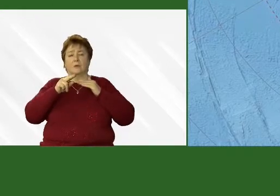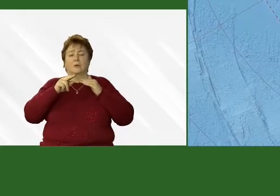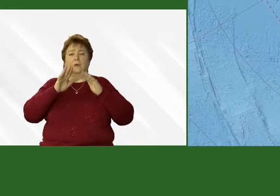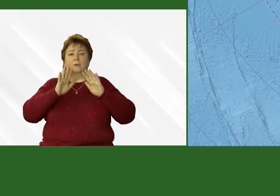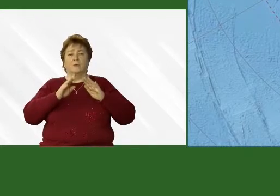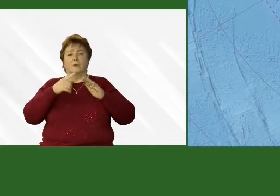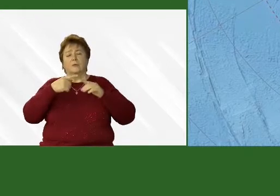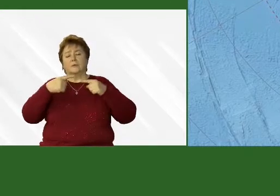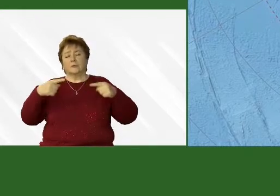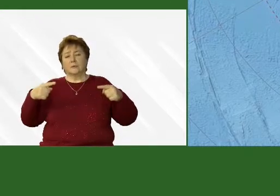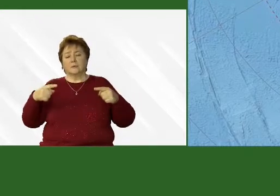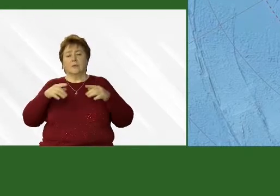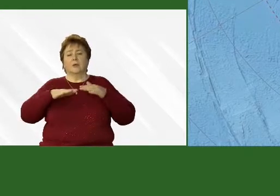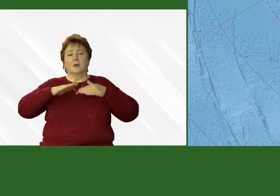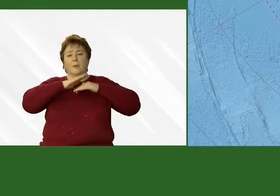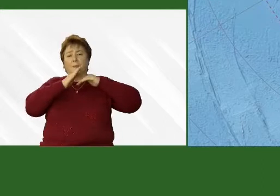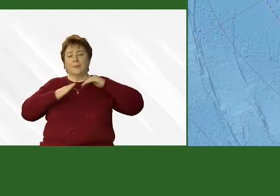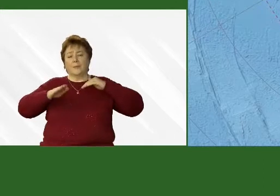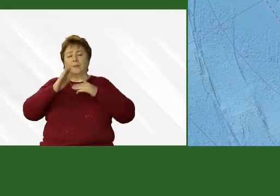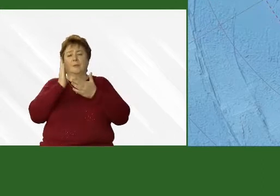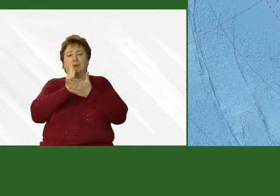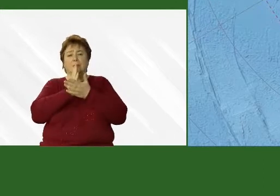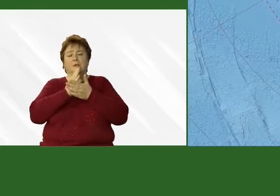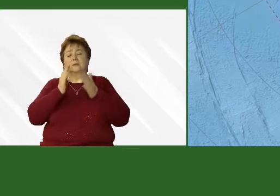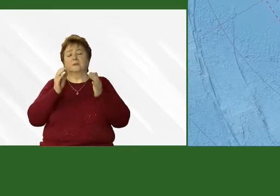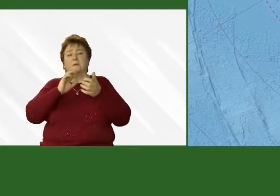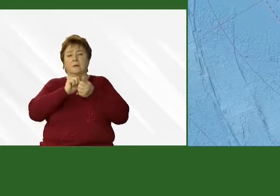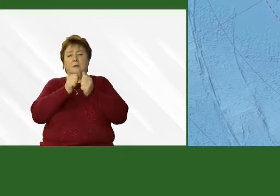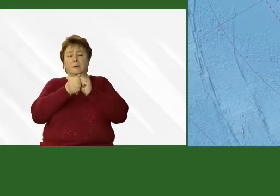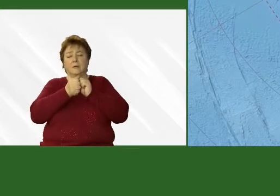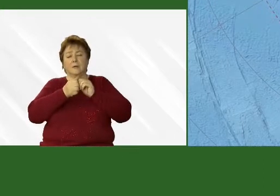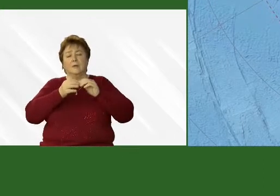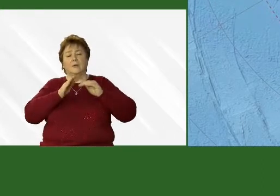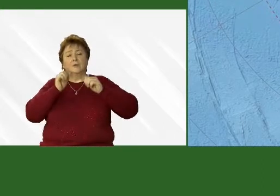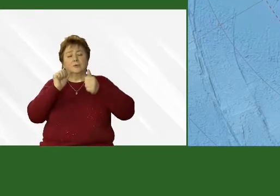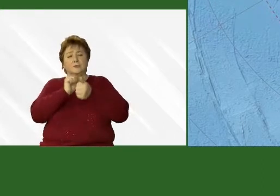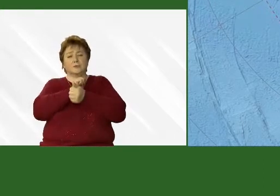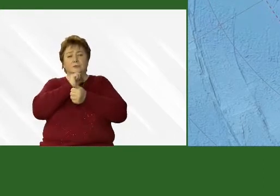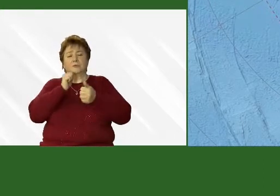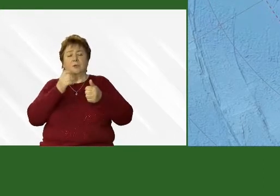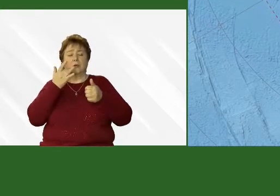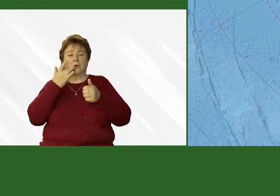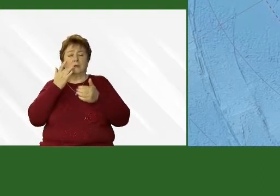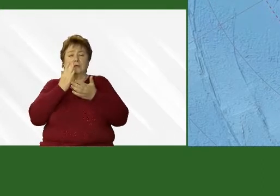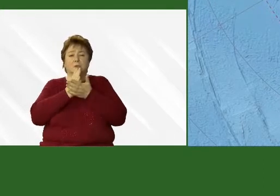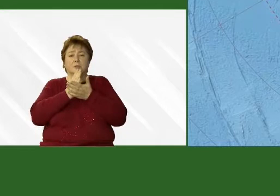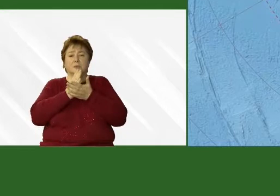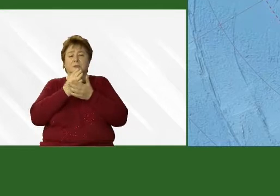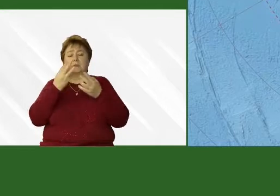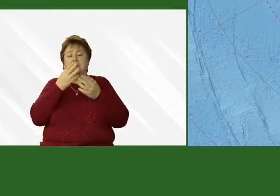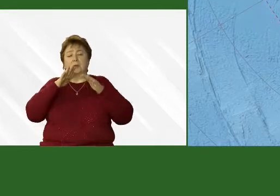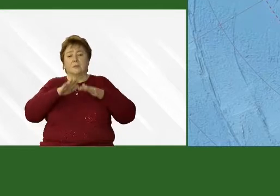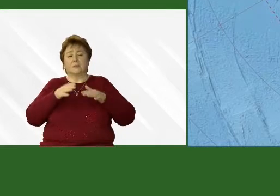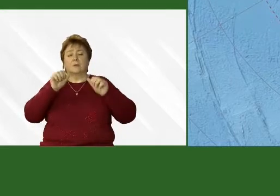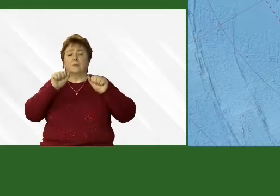на некоторых участках побережья есть небольшие каменистые полосы суши. Имеется только три места,